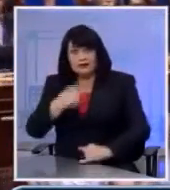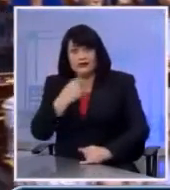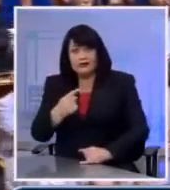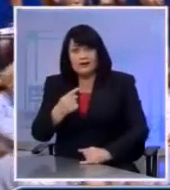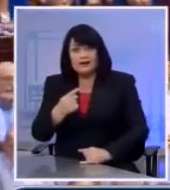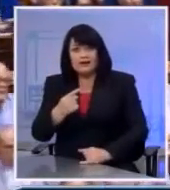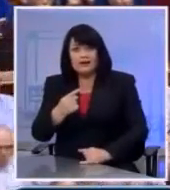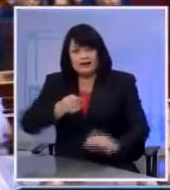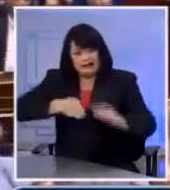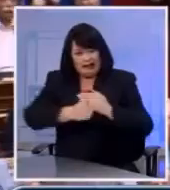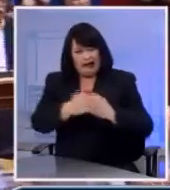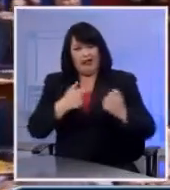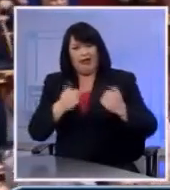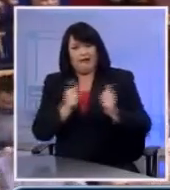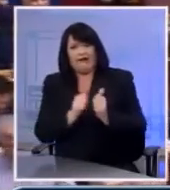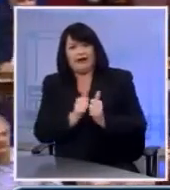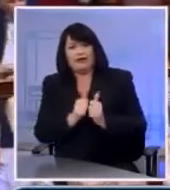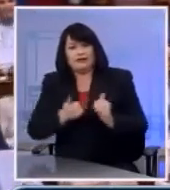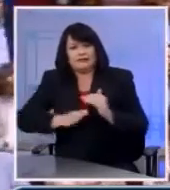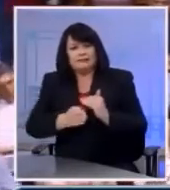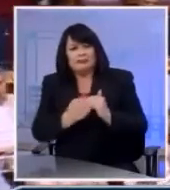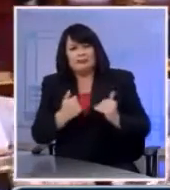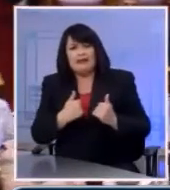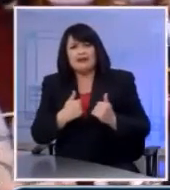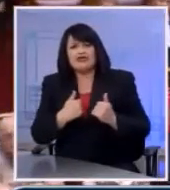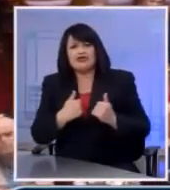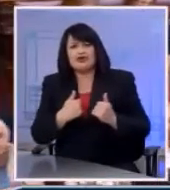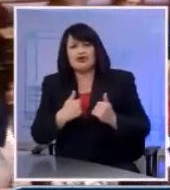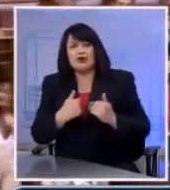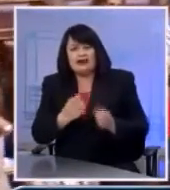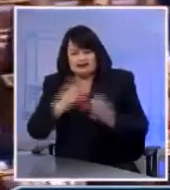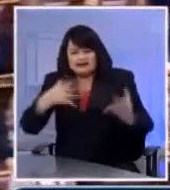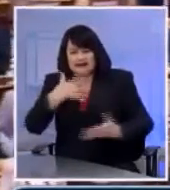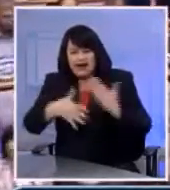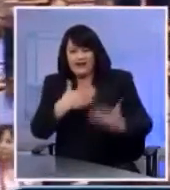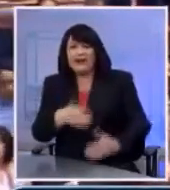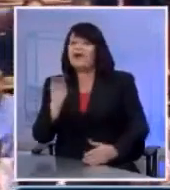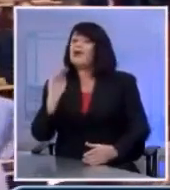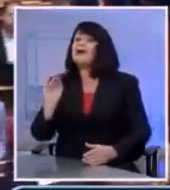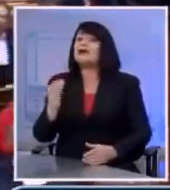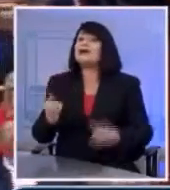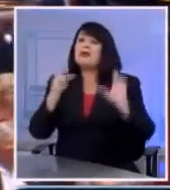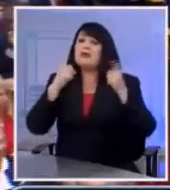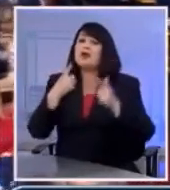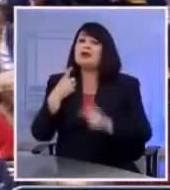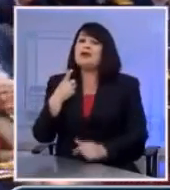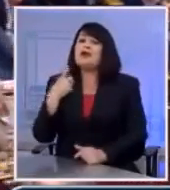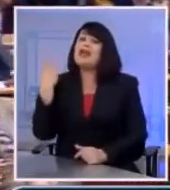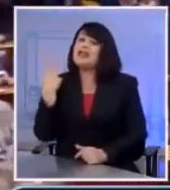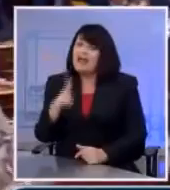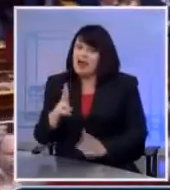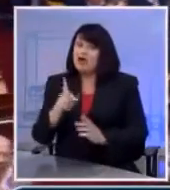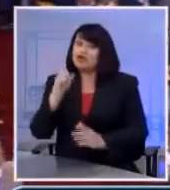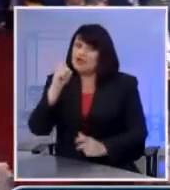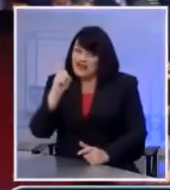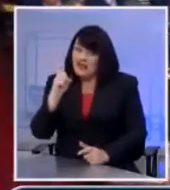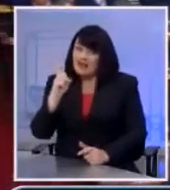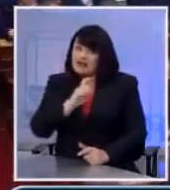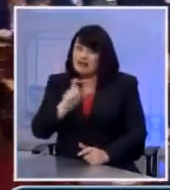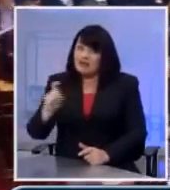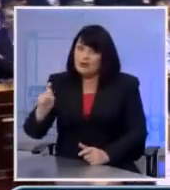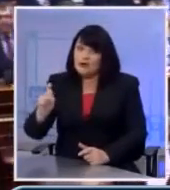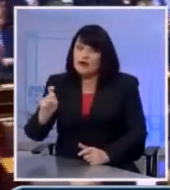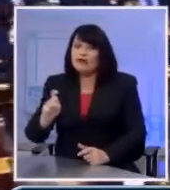και εξυπηρετήσεις και έχετε, πόσα έχετε, 200 εκατομμύρια χρωστάτε κύριε Μητσοτάκη? 210. Και εσείς κυρία